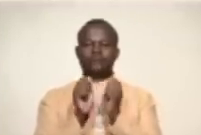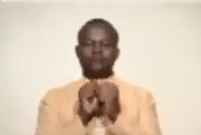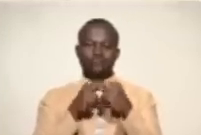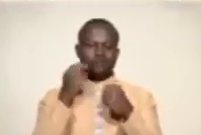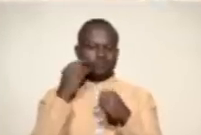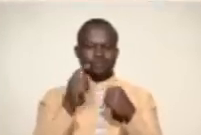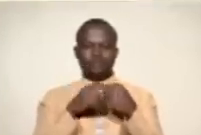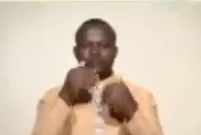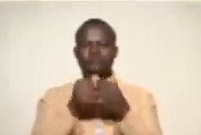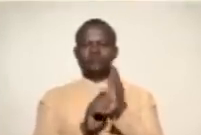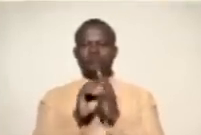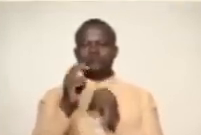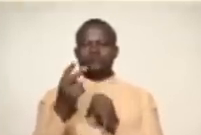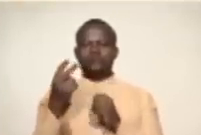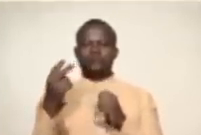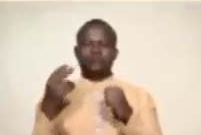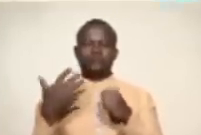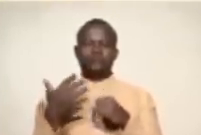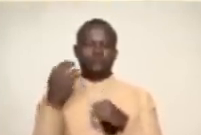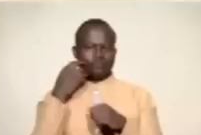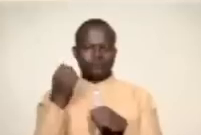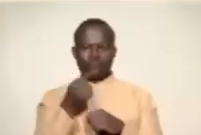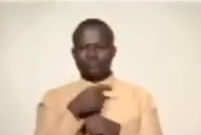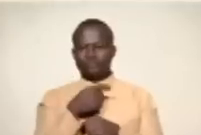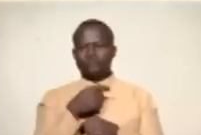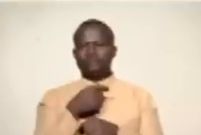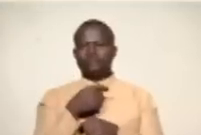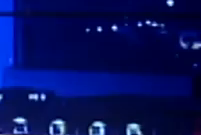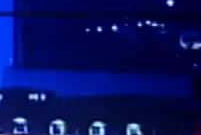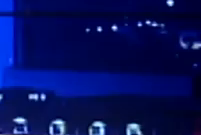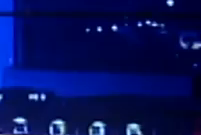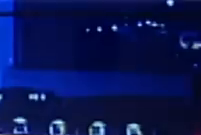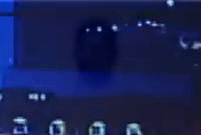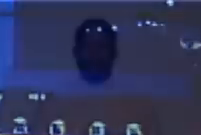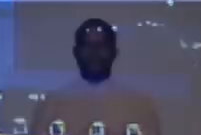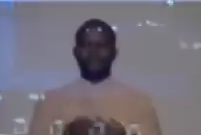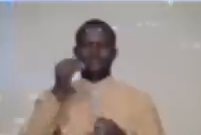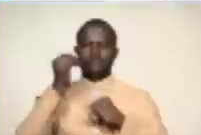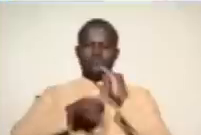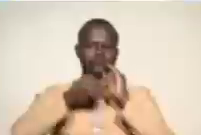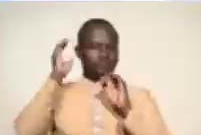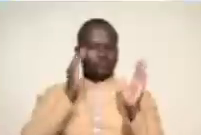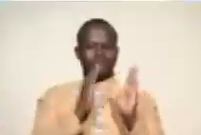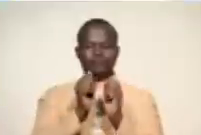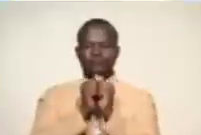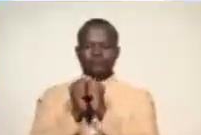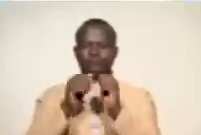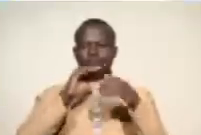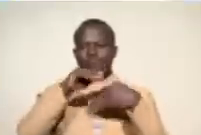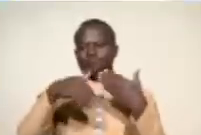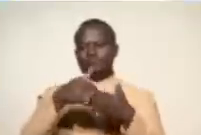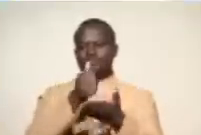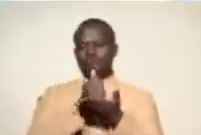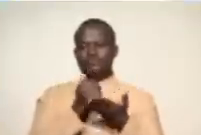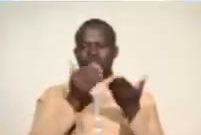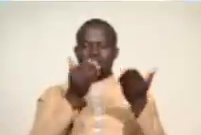gatatu ku itariki 25 z'ukwezi kwa gatatu mu mwaka 2023. Na dusoreshe twa twateguye hamwe na ekipe yose